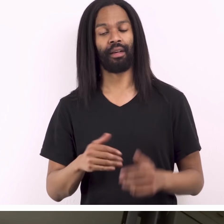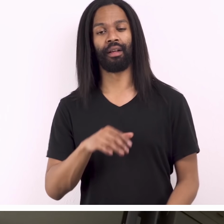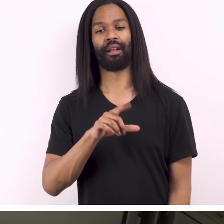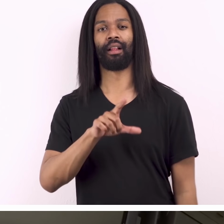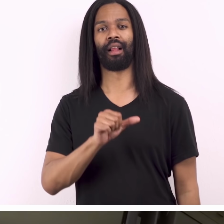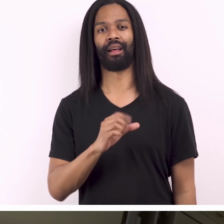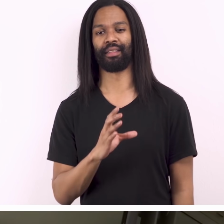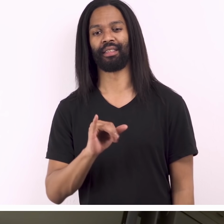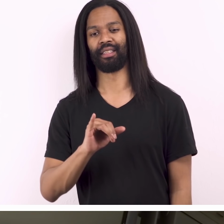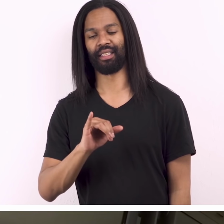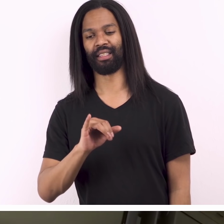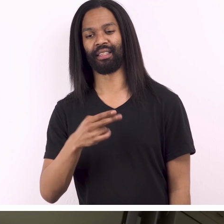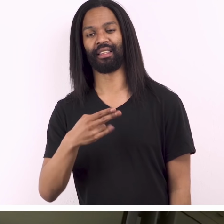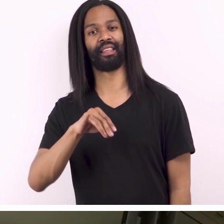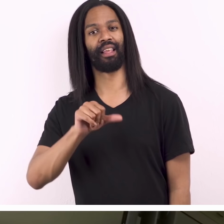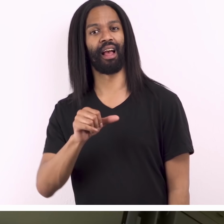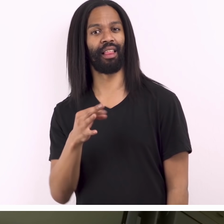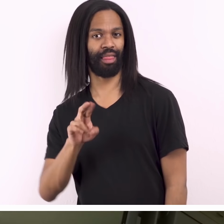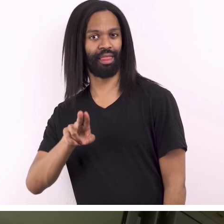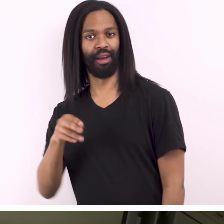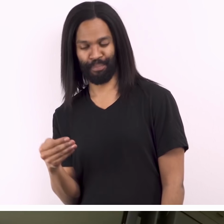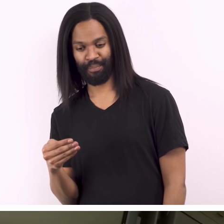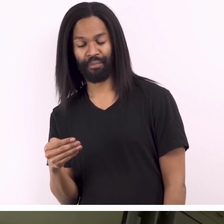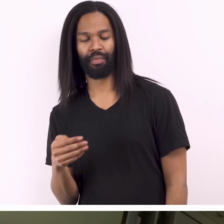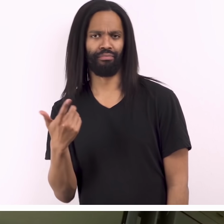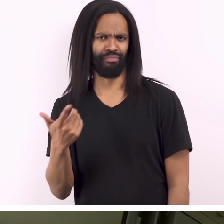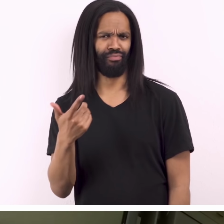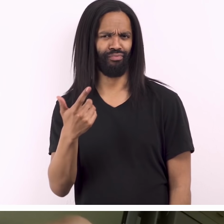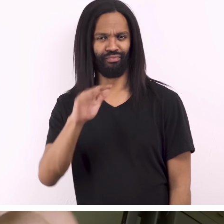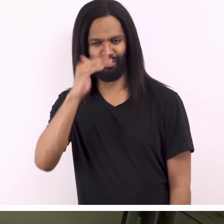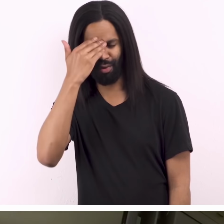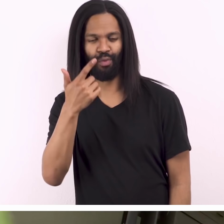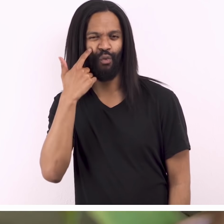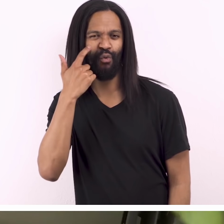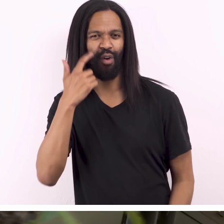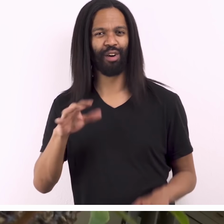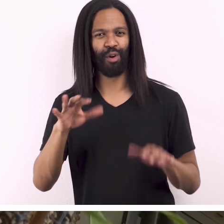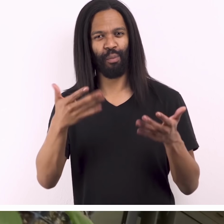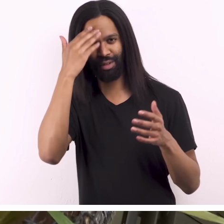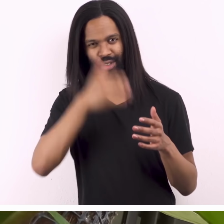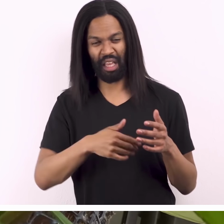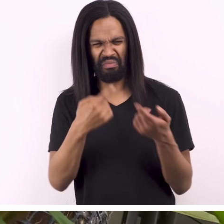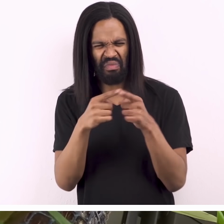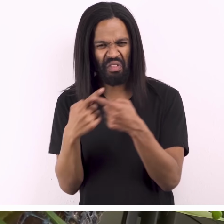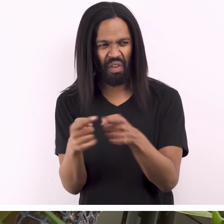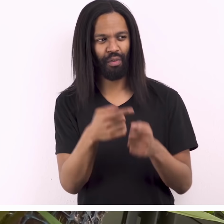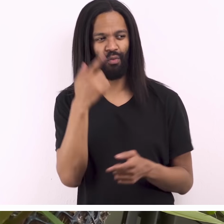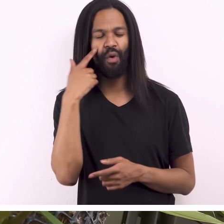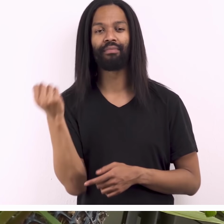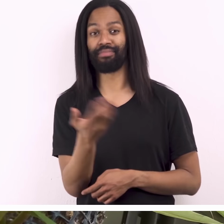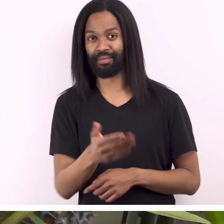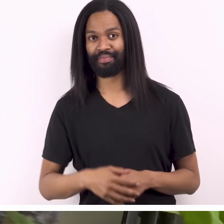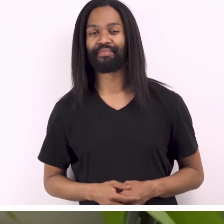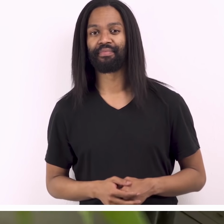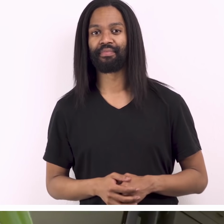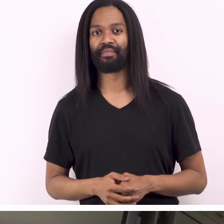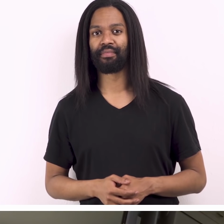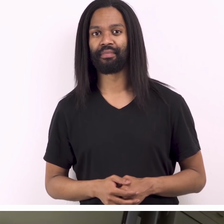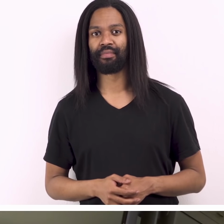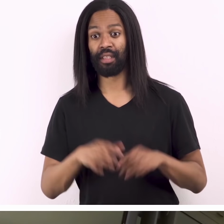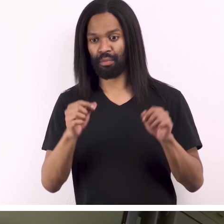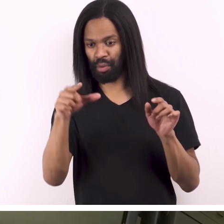aussi une autre sorte, vous allez les reconnaître les différences, elles sont vraiment sur la petite corne ici là. Voilà, il y en a, ils l'ont pas, il y en a, ils